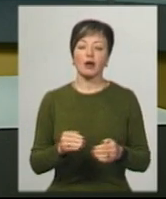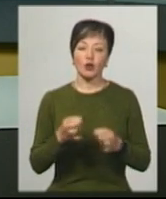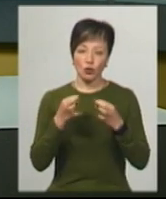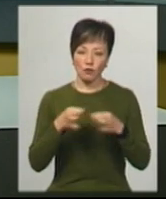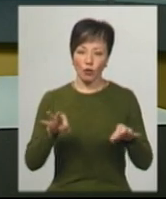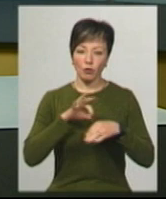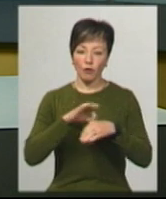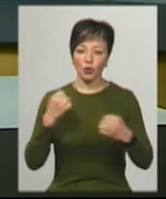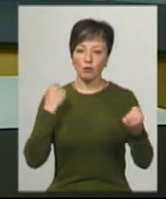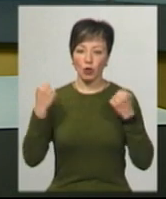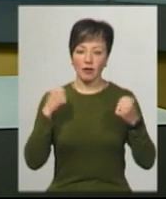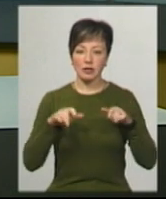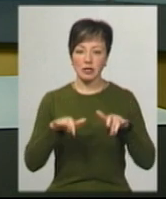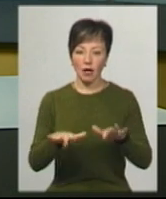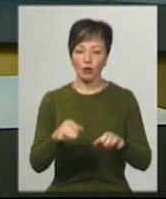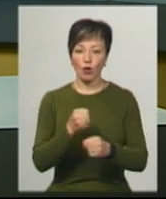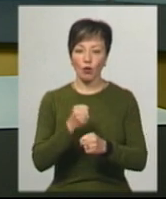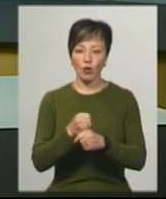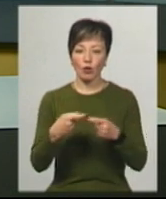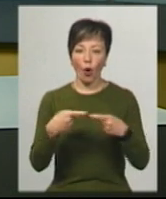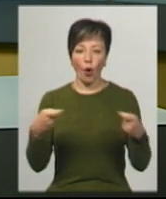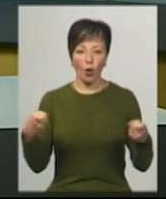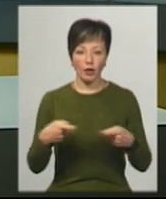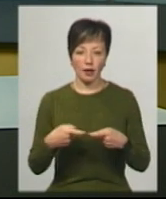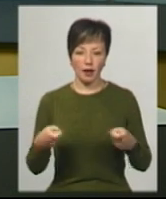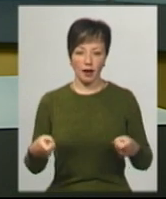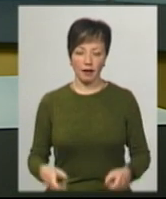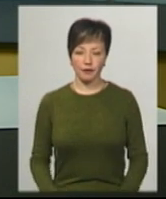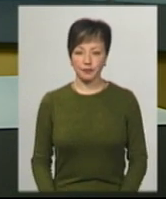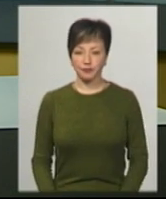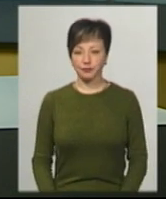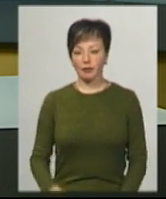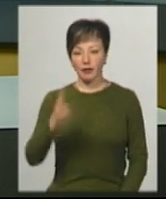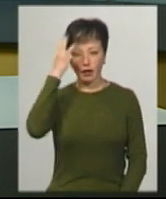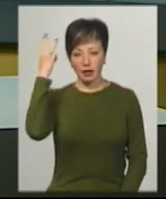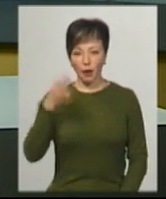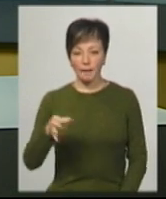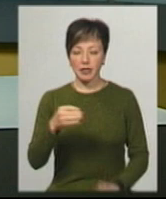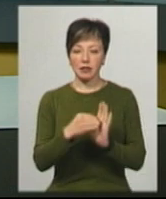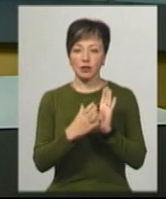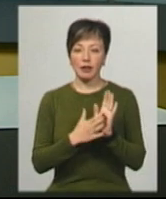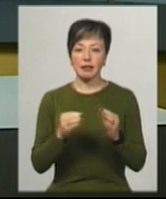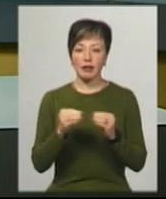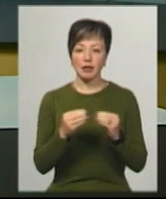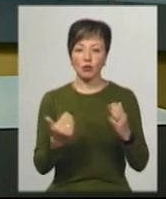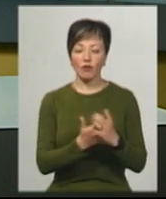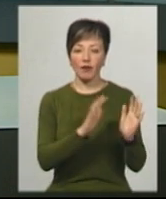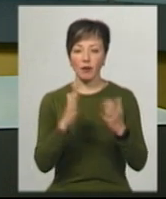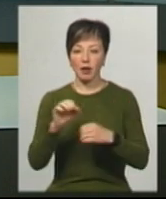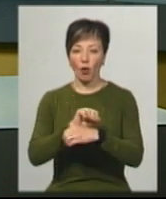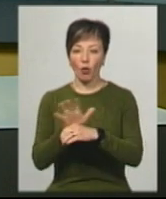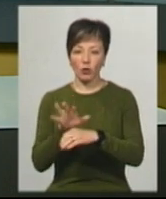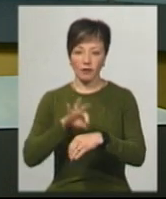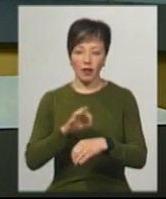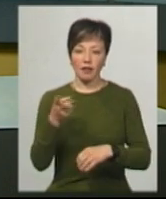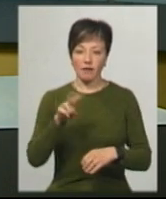дозволено проводити спортивні заходи та роботу готелів. На Хмельниччині зареєстровано 10 нових випадків COVID-19.